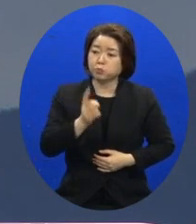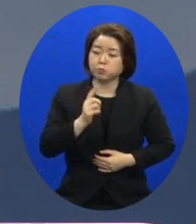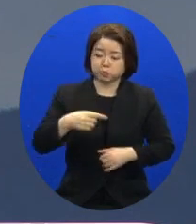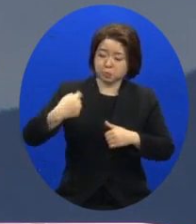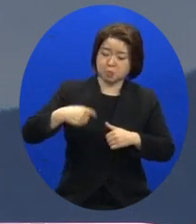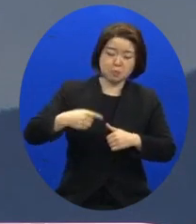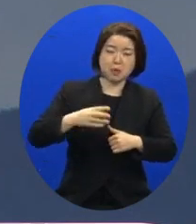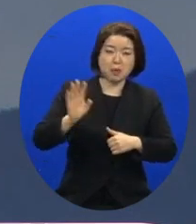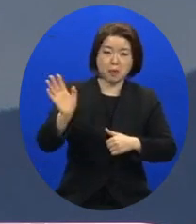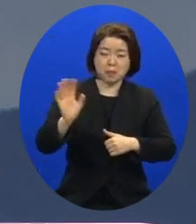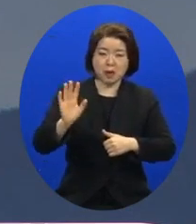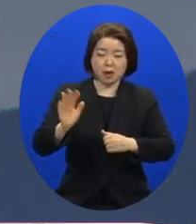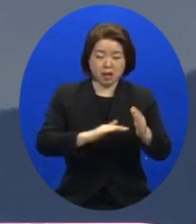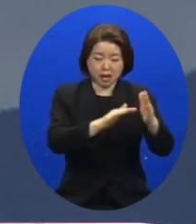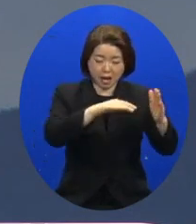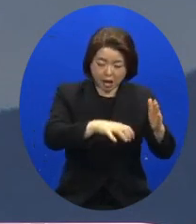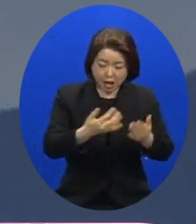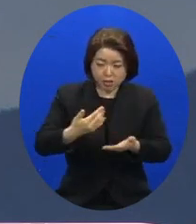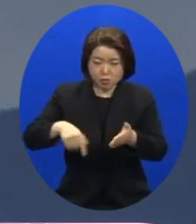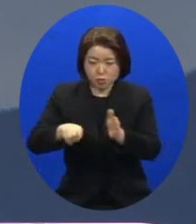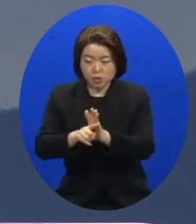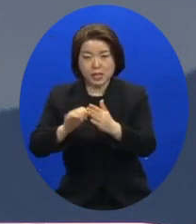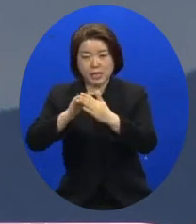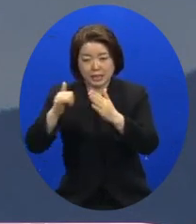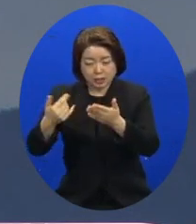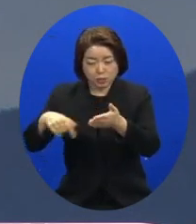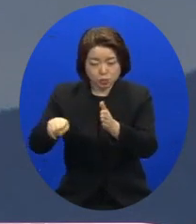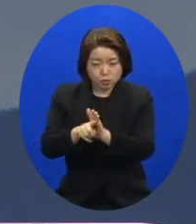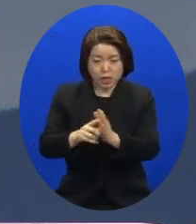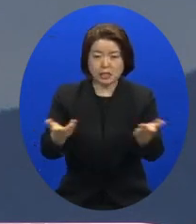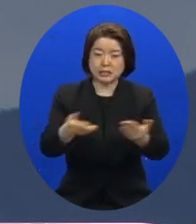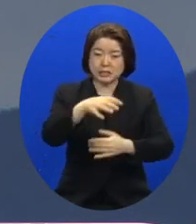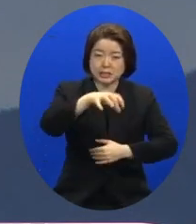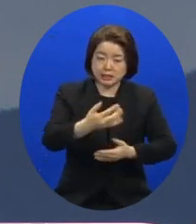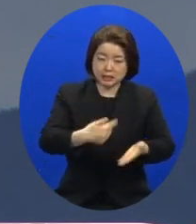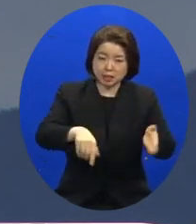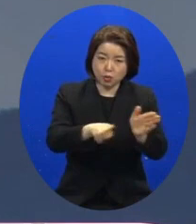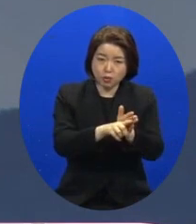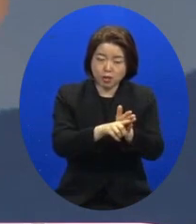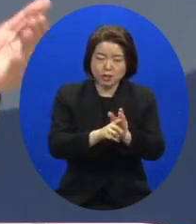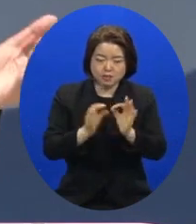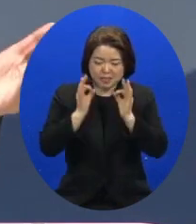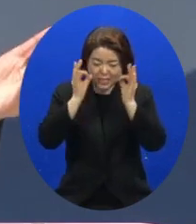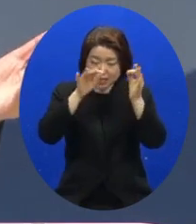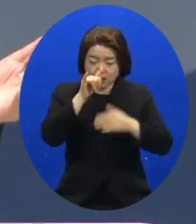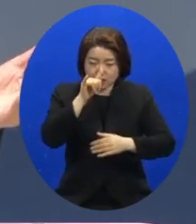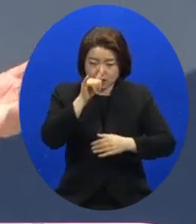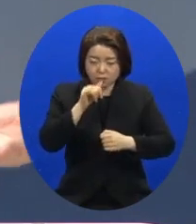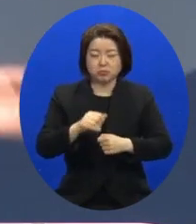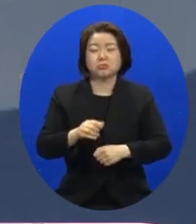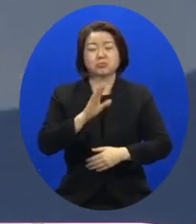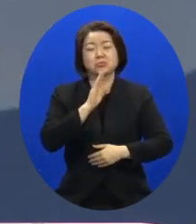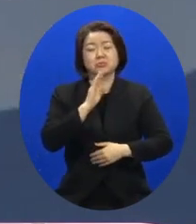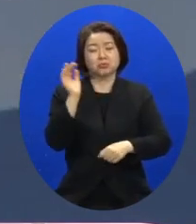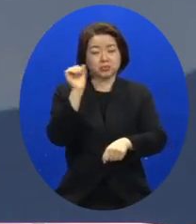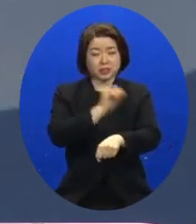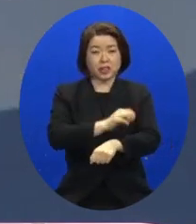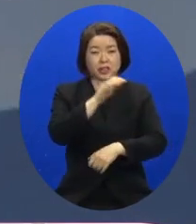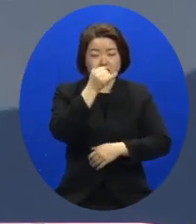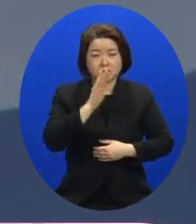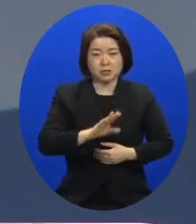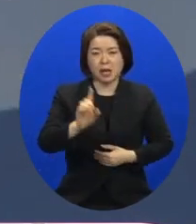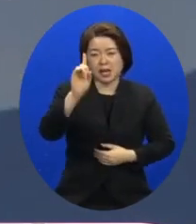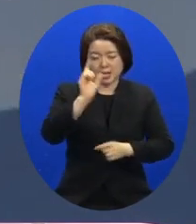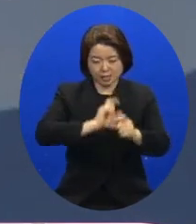받지 않게 가정을 위해, 가족을 위해, 직장을 위해 정말 최선을 다했어요. 잘하셨지만 한 가지 더